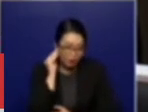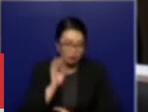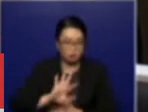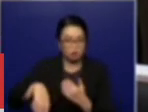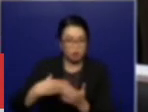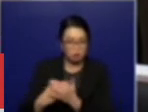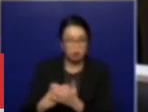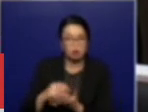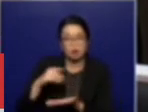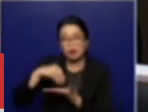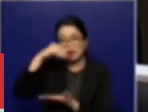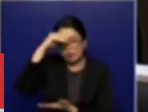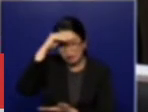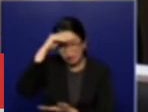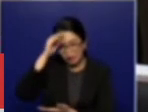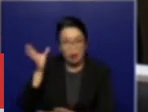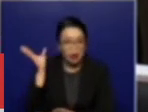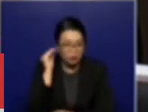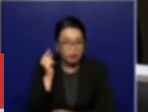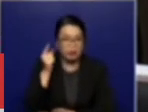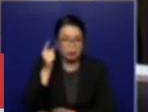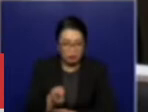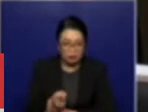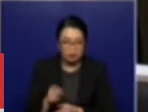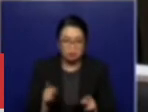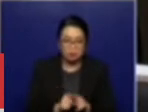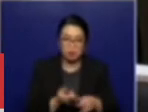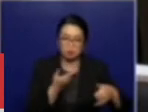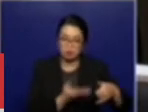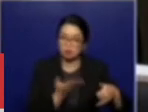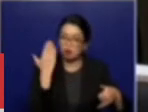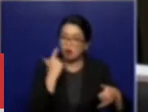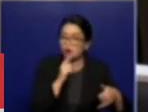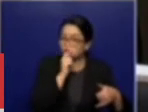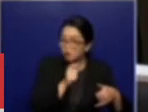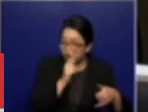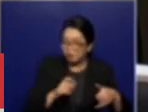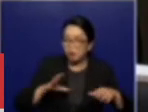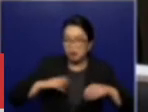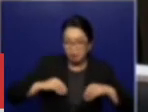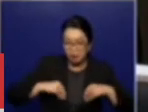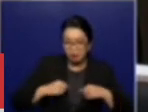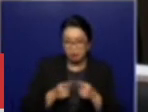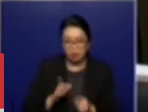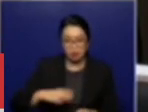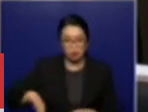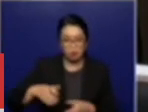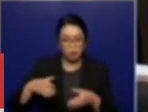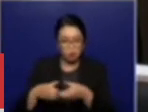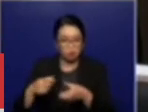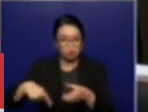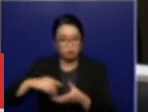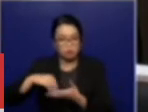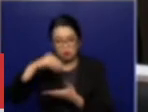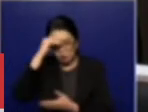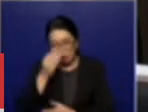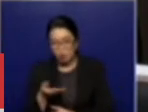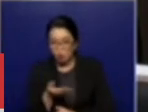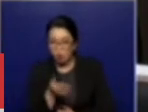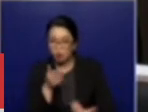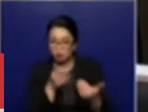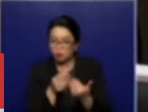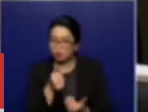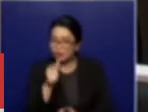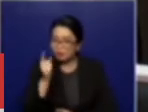ได้ให้สัมภาษณ์นะครับอยากขอร้องท่านประธานผ่านไปยังท่านนายกครับได้พูดคุยกับหน่วยงานที่เกี่ย